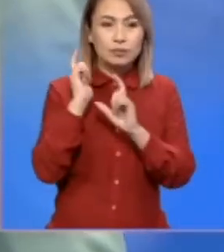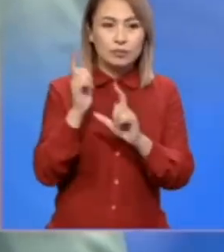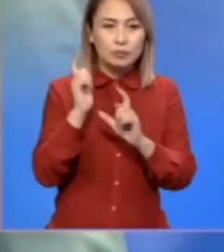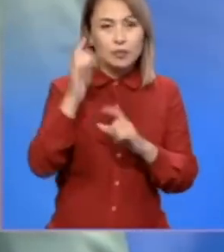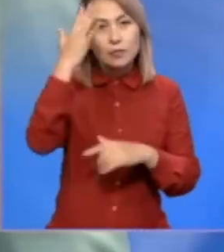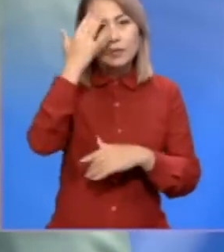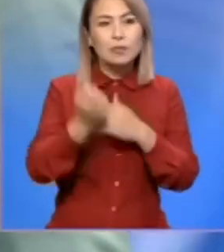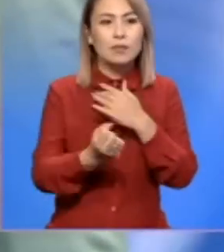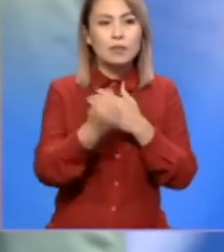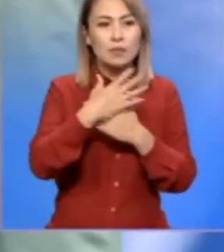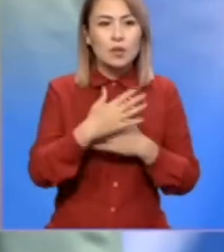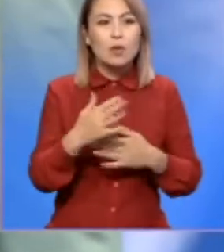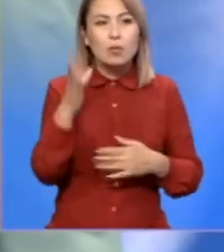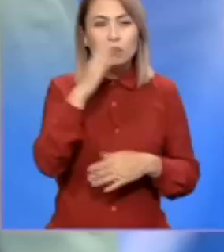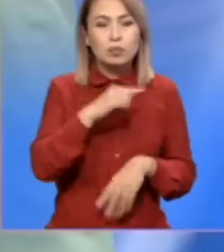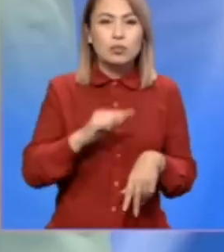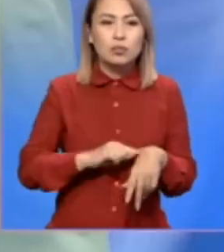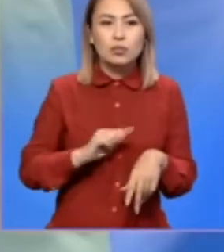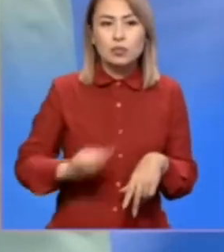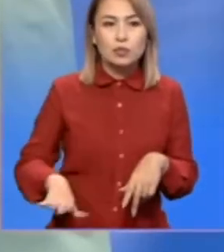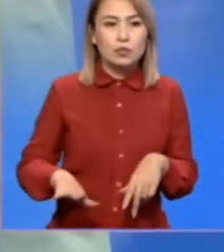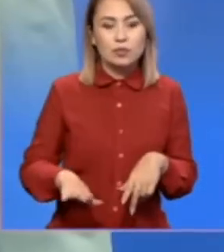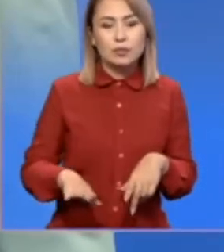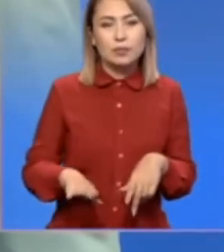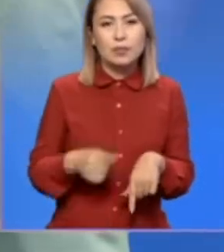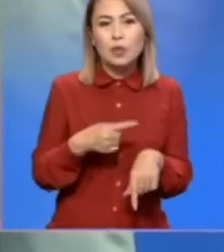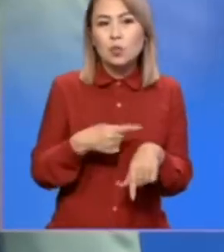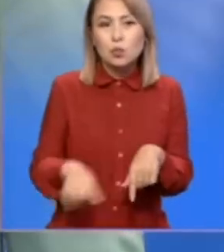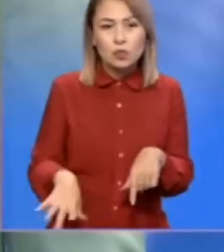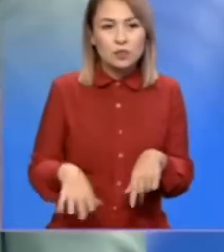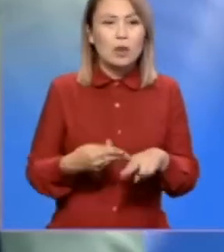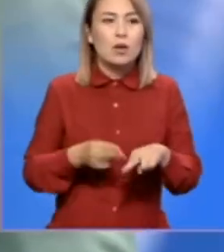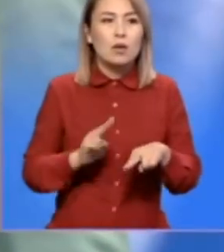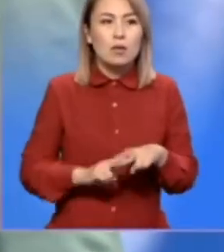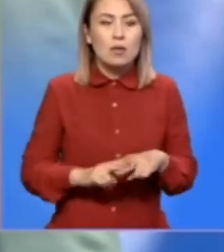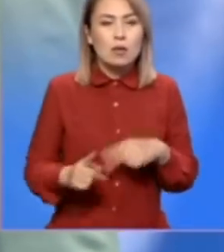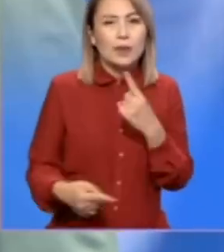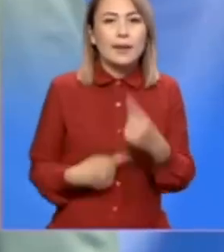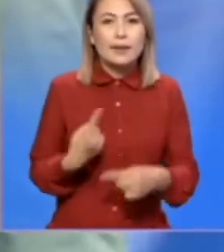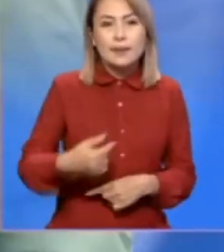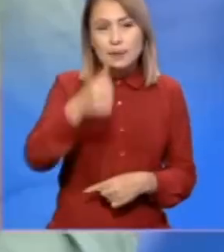біз сезбей қалуымыз да мүмкін, байқамай қалуымыз да мүмкін. Өйткені келесі айларда